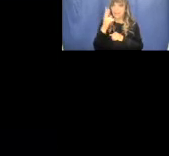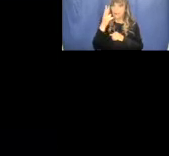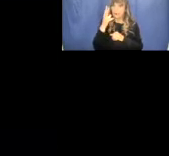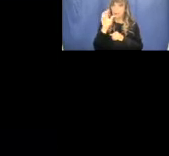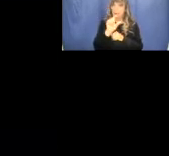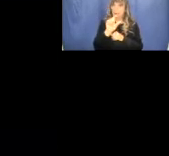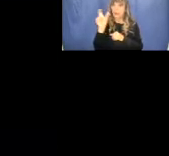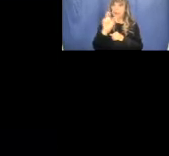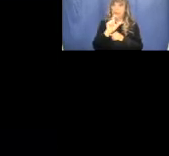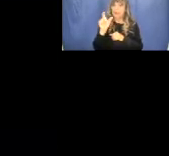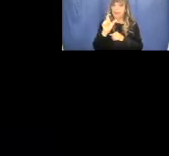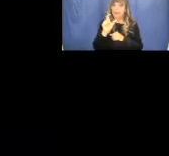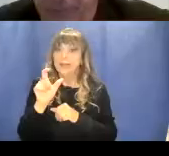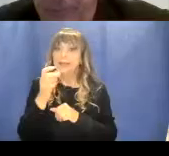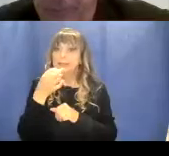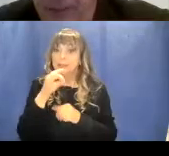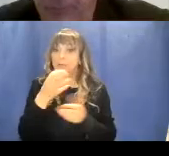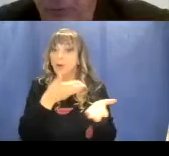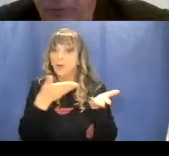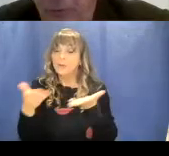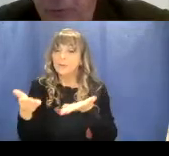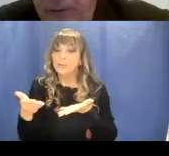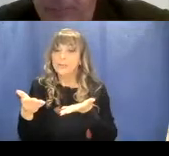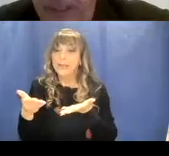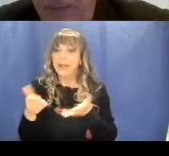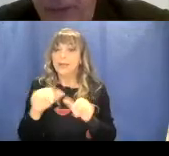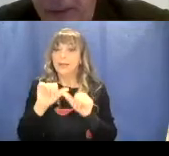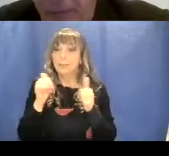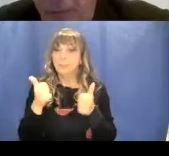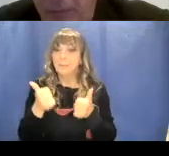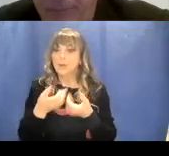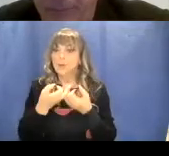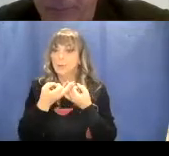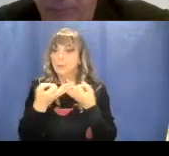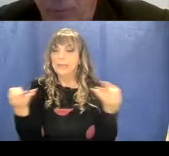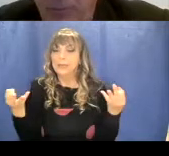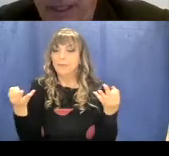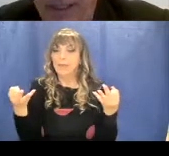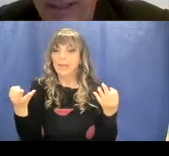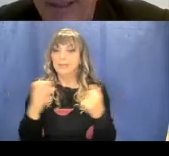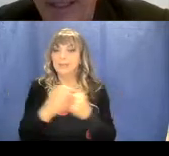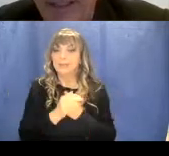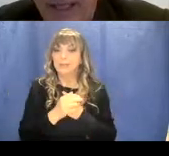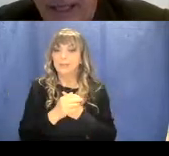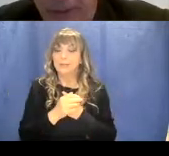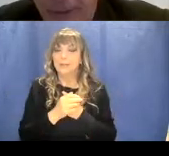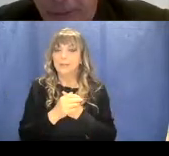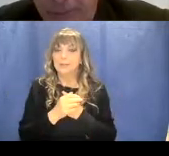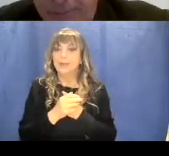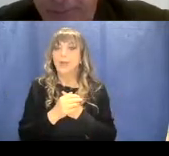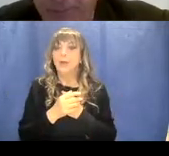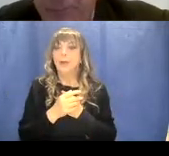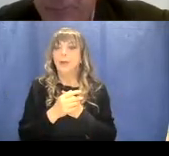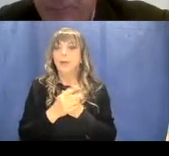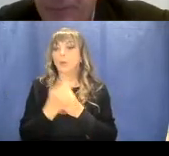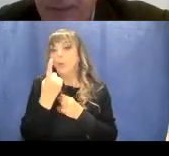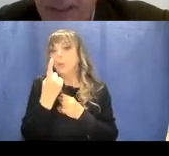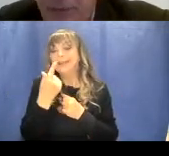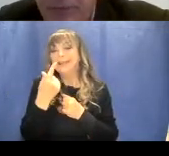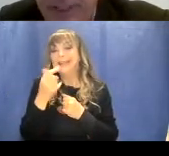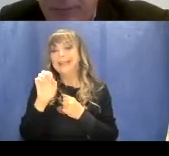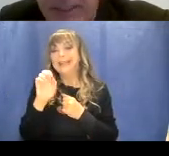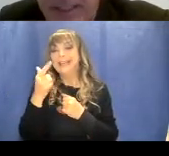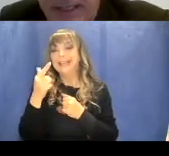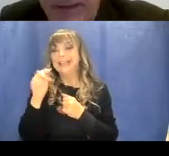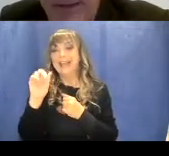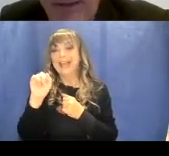essere ospitato in modo perfetto un tetraedro e